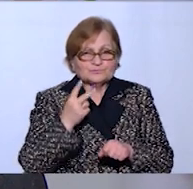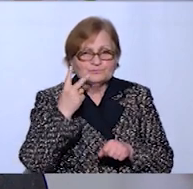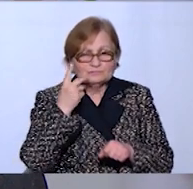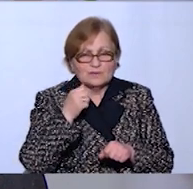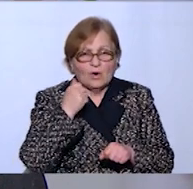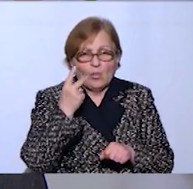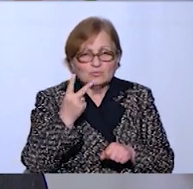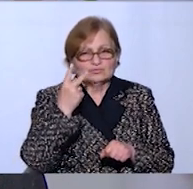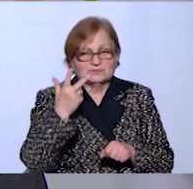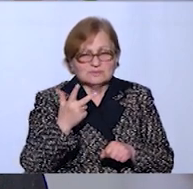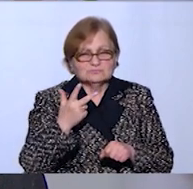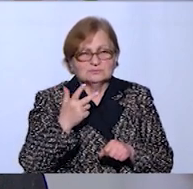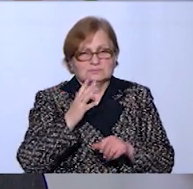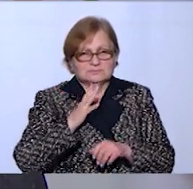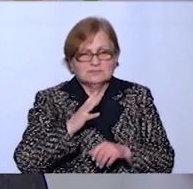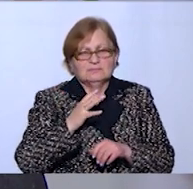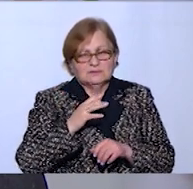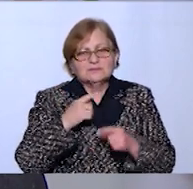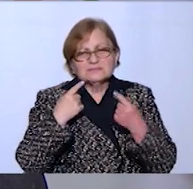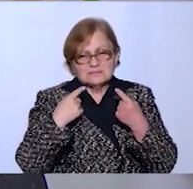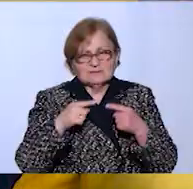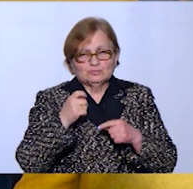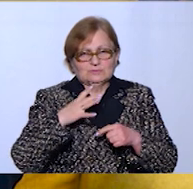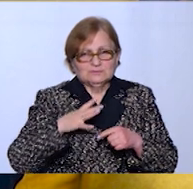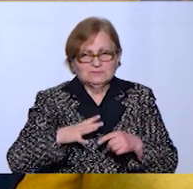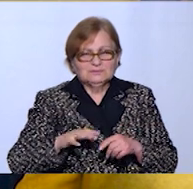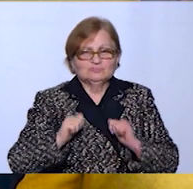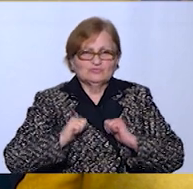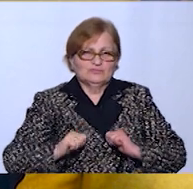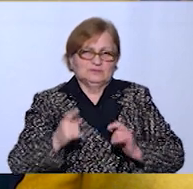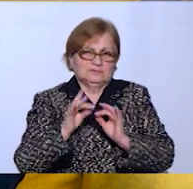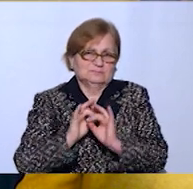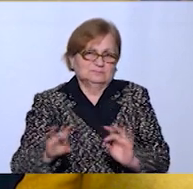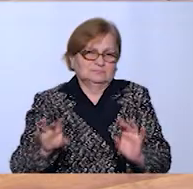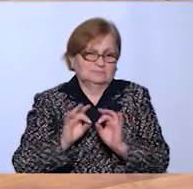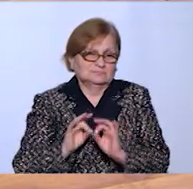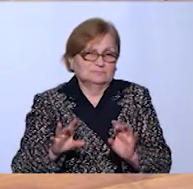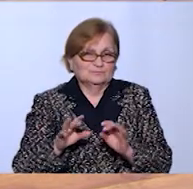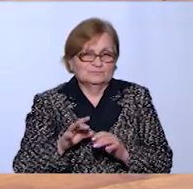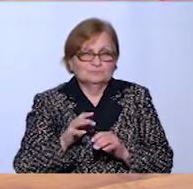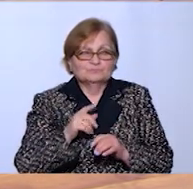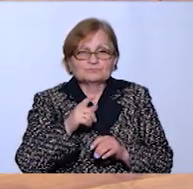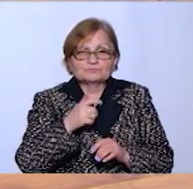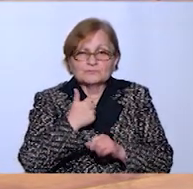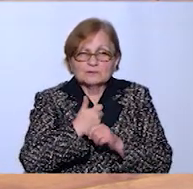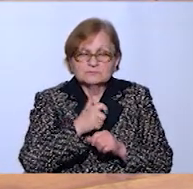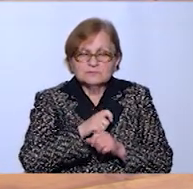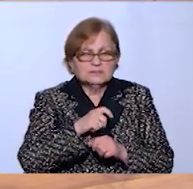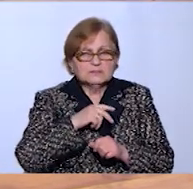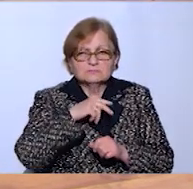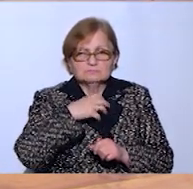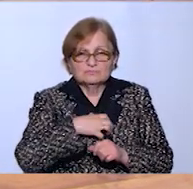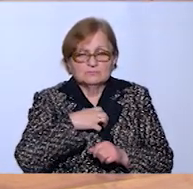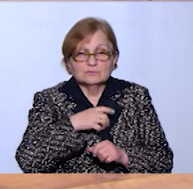რასაც ჩვენ თვითონ არ ვასრულებთ ზოგჯერ. ამიტომ თუ ბავშვს თხოვთ რომ